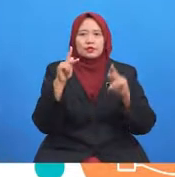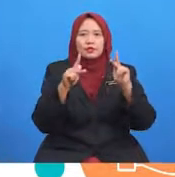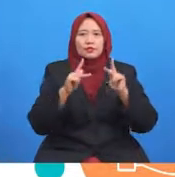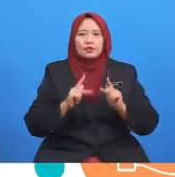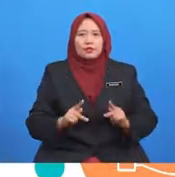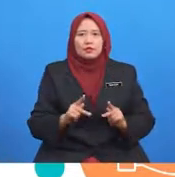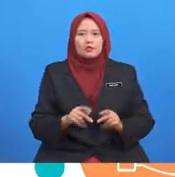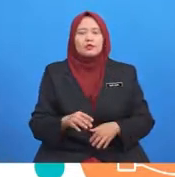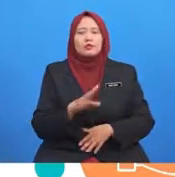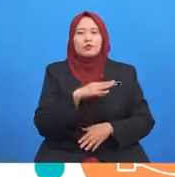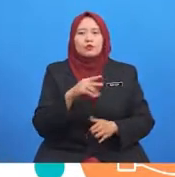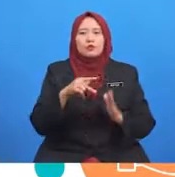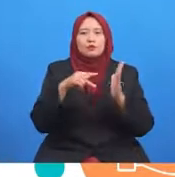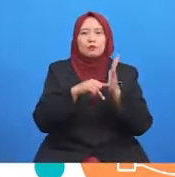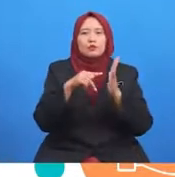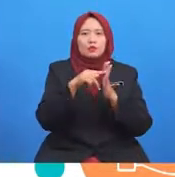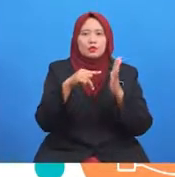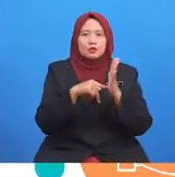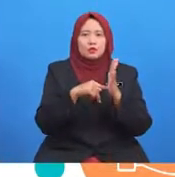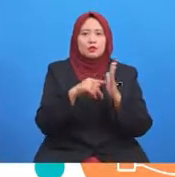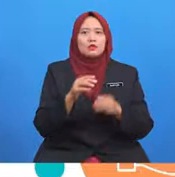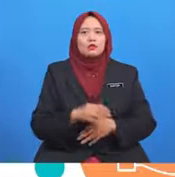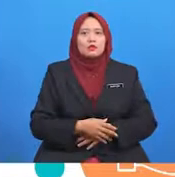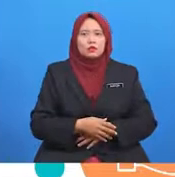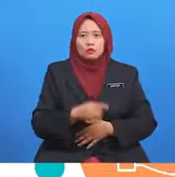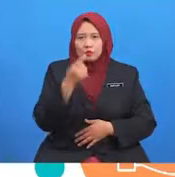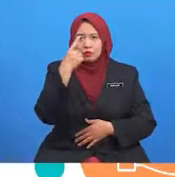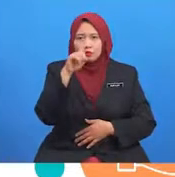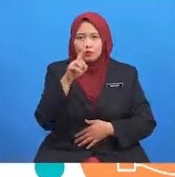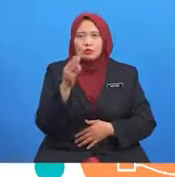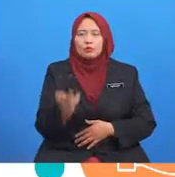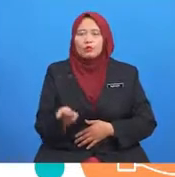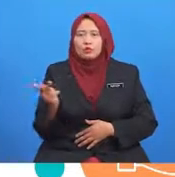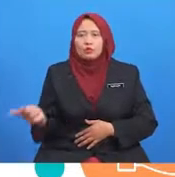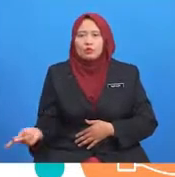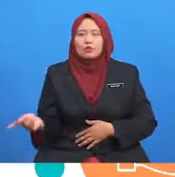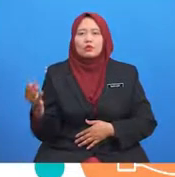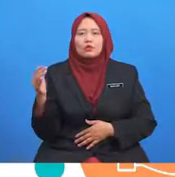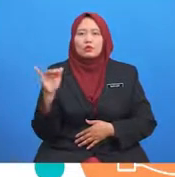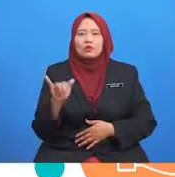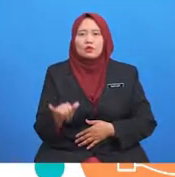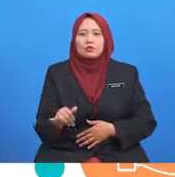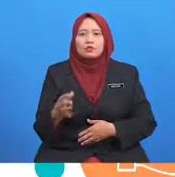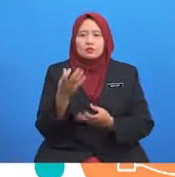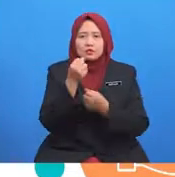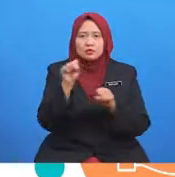bahan rujukan atau produk sedia ada yang terpilih. Dan